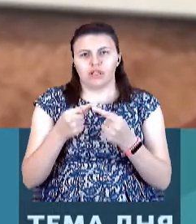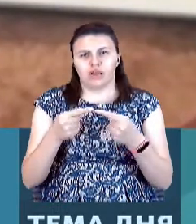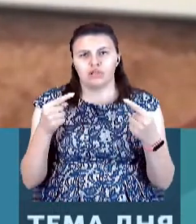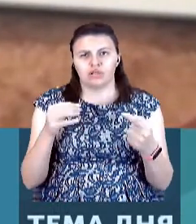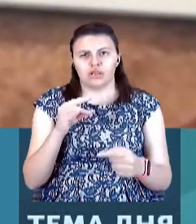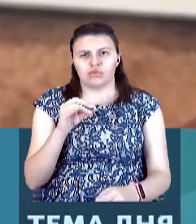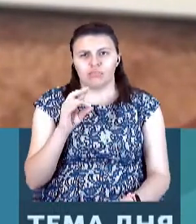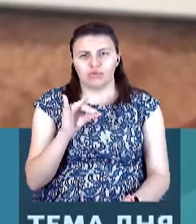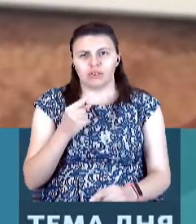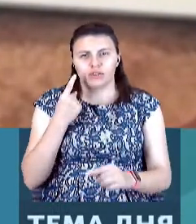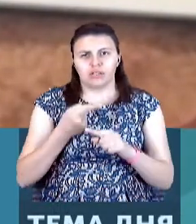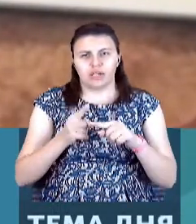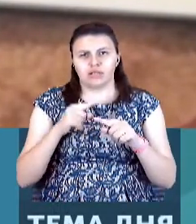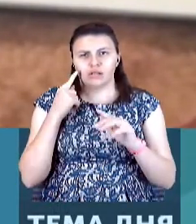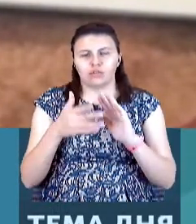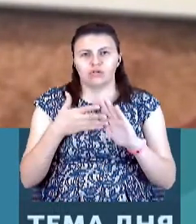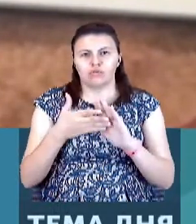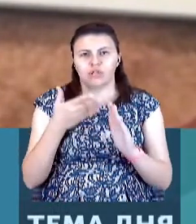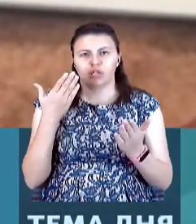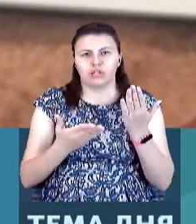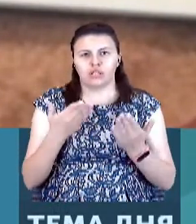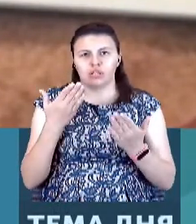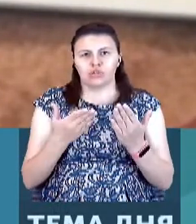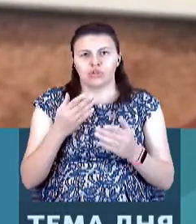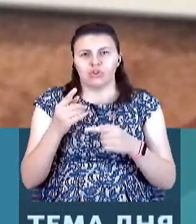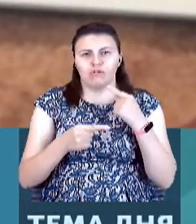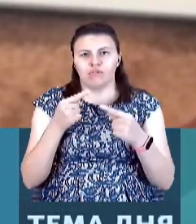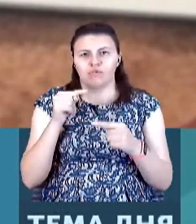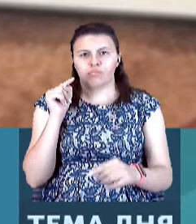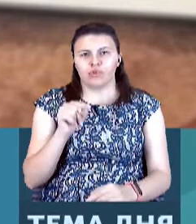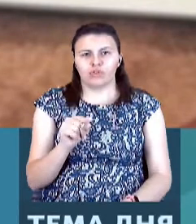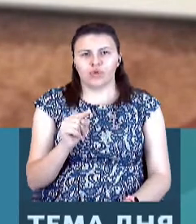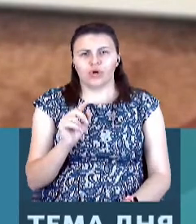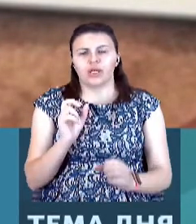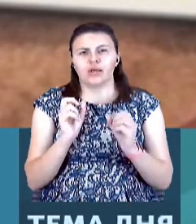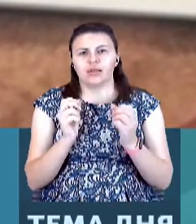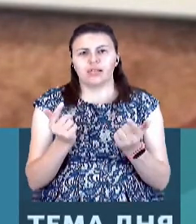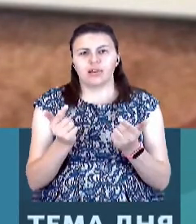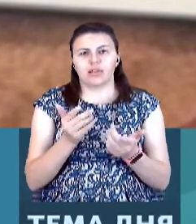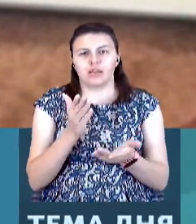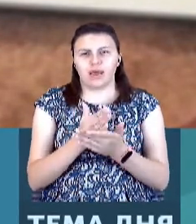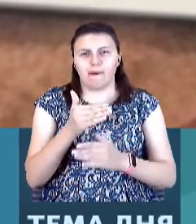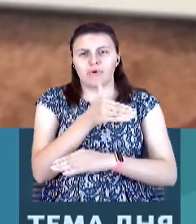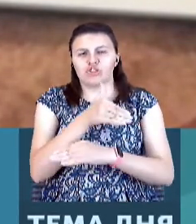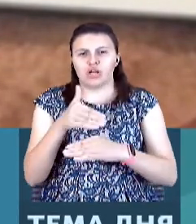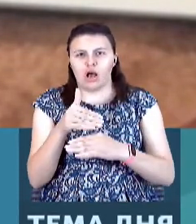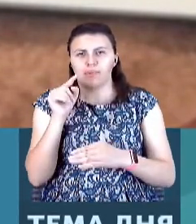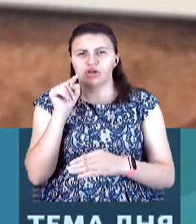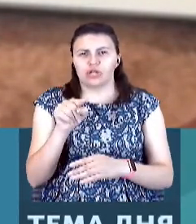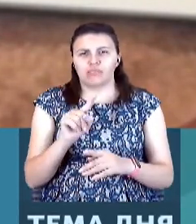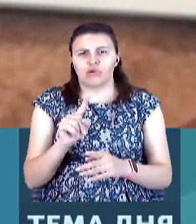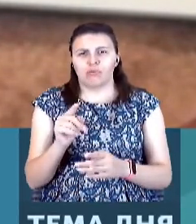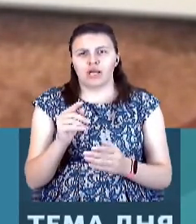зрозуміло. Але якщо говорити про те, де є ота межа, да, між тим, щоб, скажімо, за